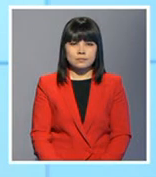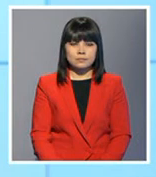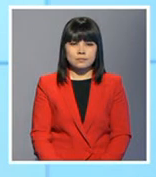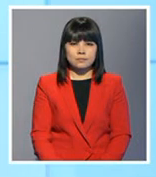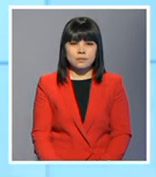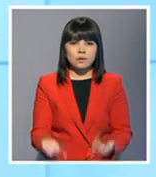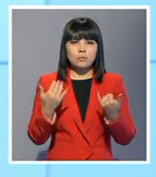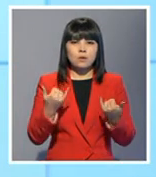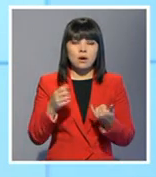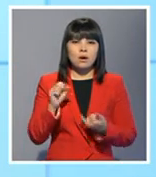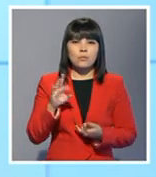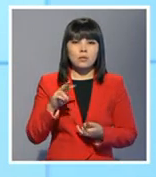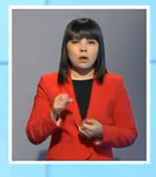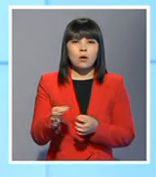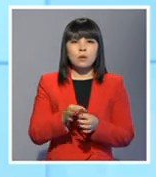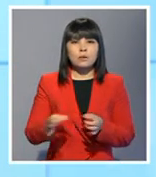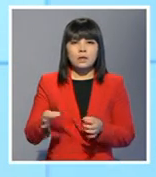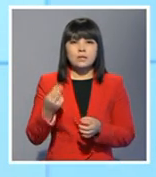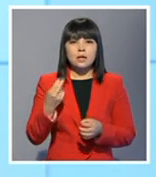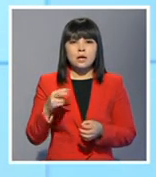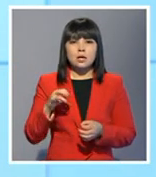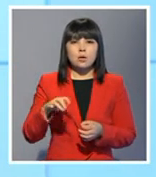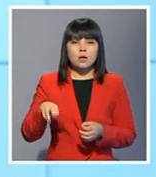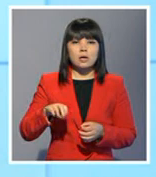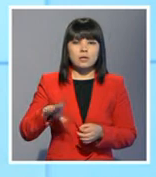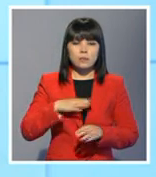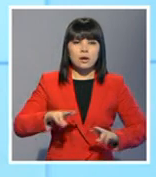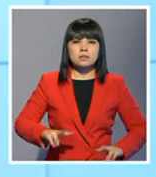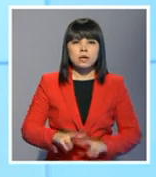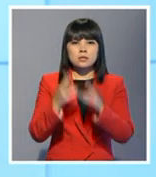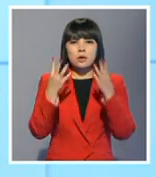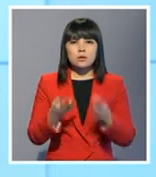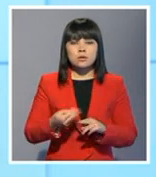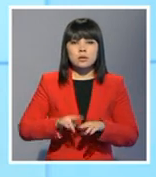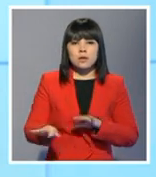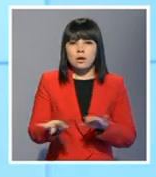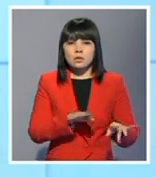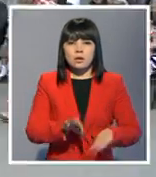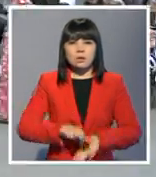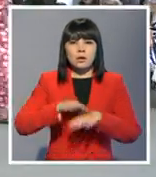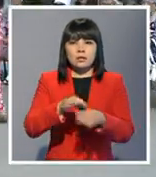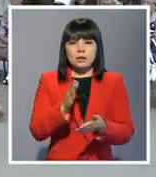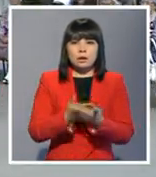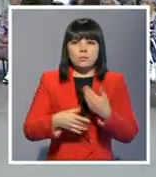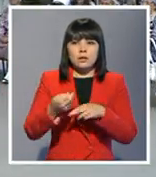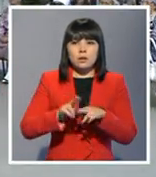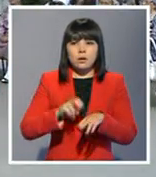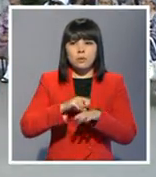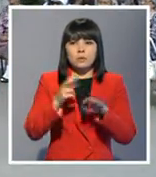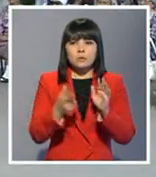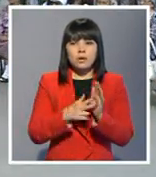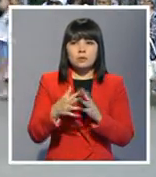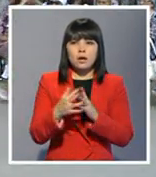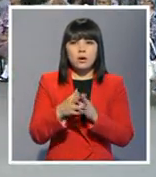Ел жаңалықтары. Бүгін Ақмола облысына қарасты Целиноград ауданында Астана күніне арналған мерекелік шаралар өтті. Ауданның құрамына кіретін 18